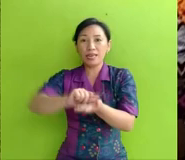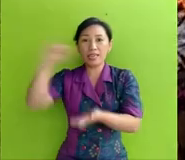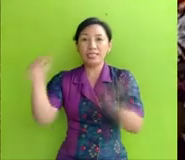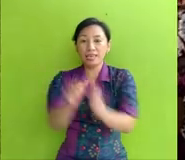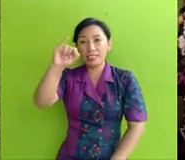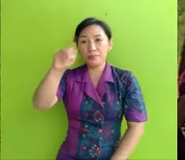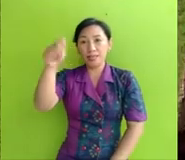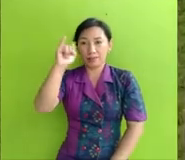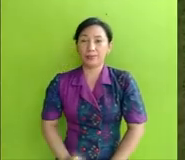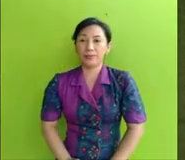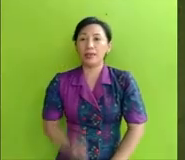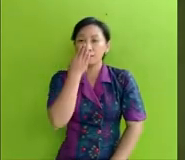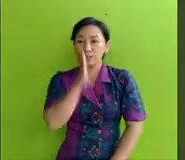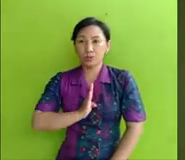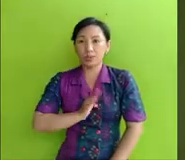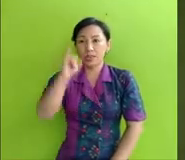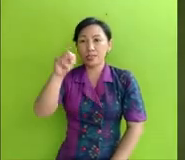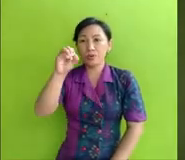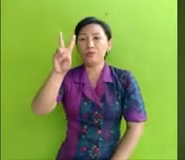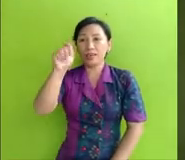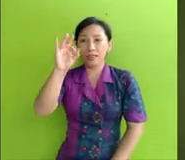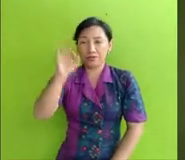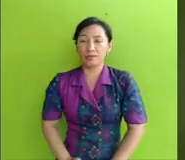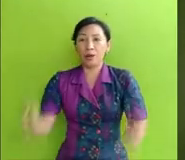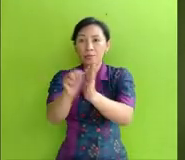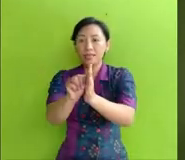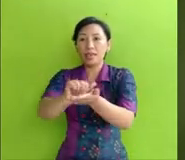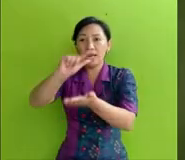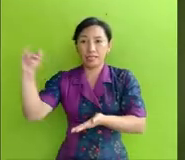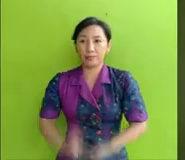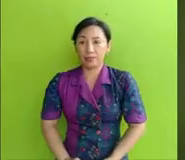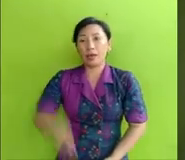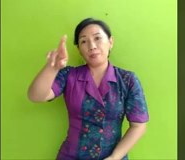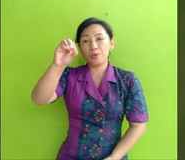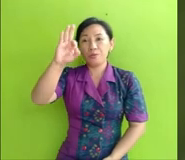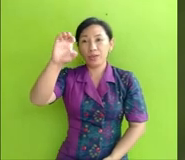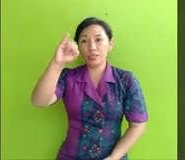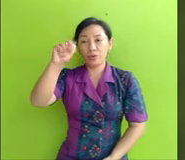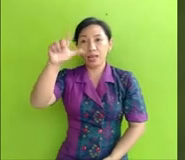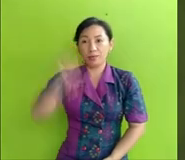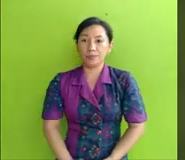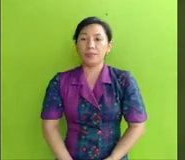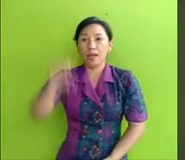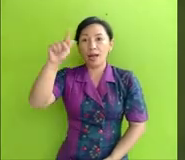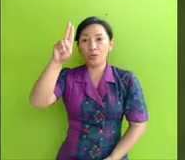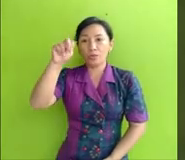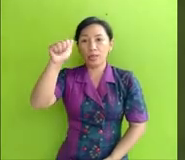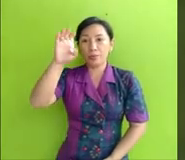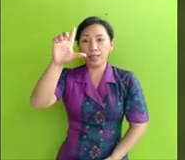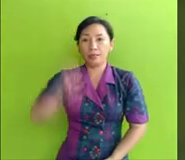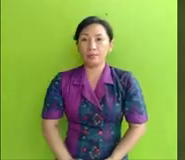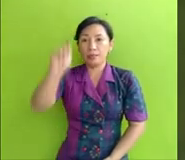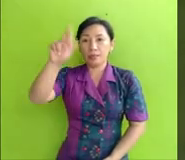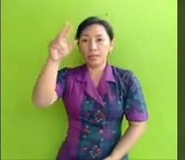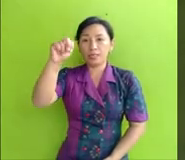Kami melayani dengan simpati, santun, inovatif, melayani, profesional,